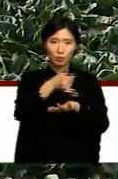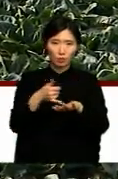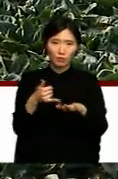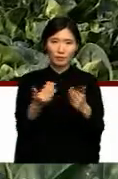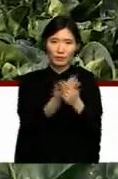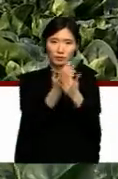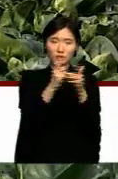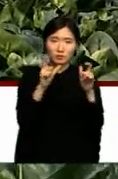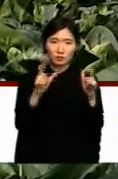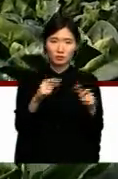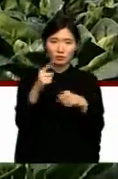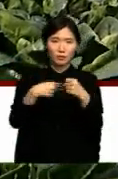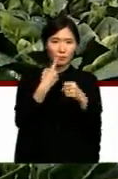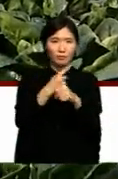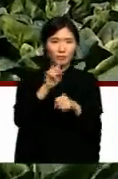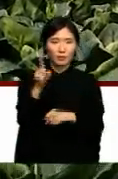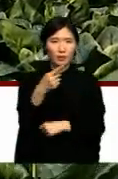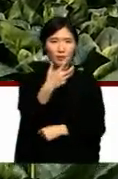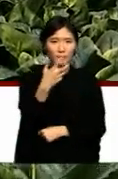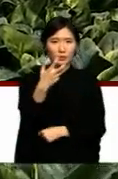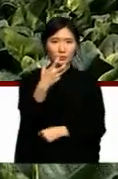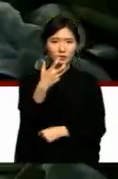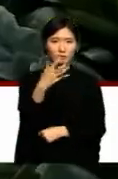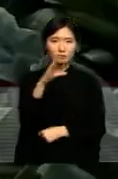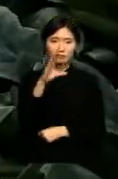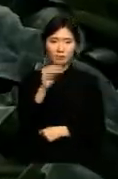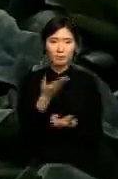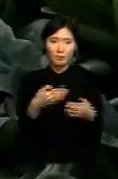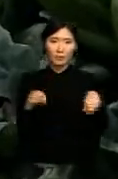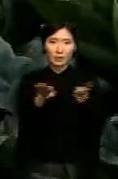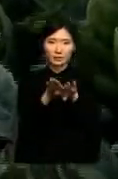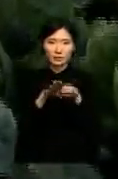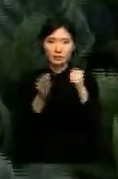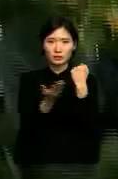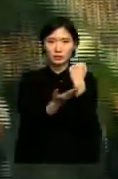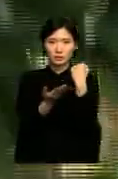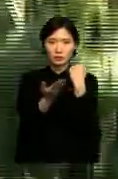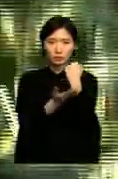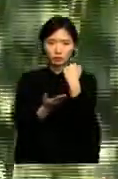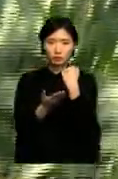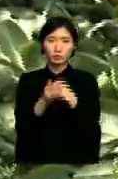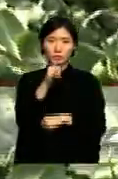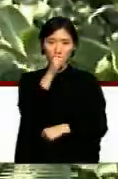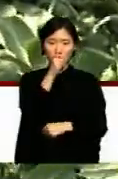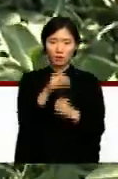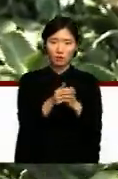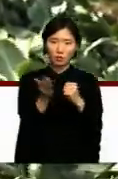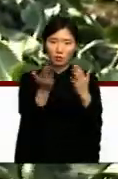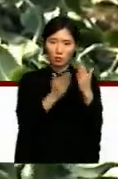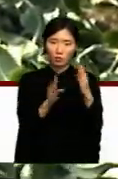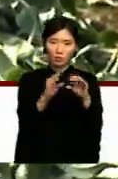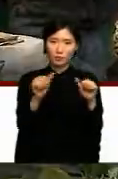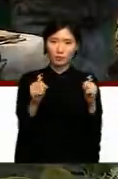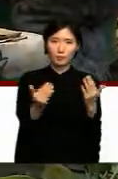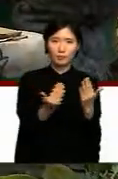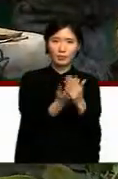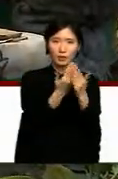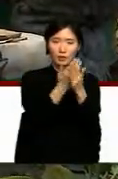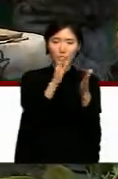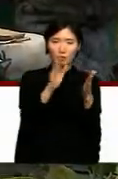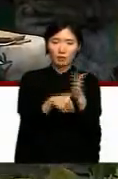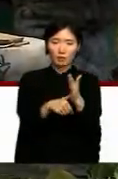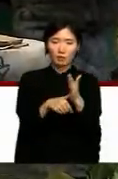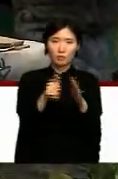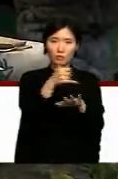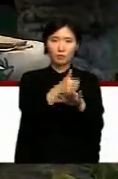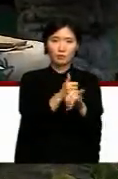으로 연간 180만 박수에 채소를 생산해 내고 있습니다 공공택지 사업이 진행 절 통 농민과 외국인